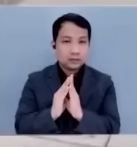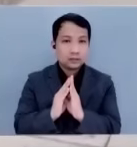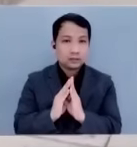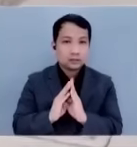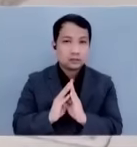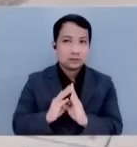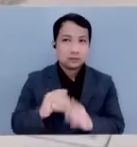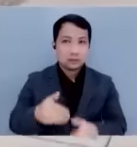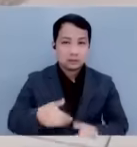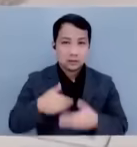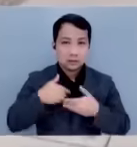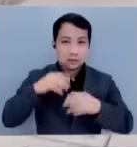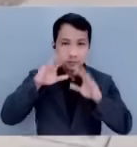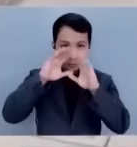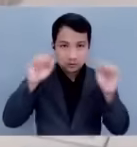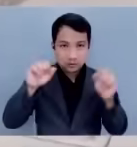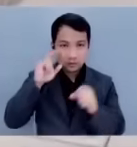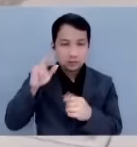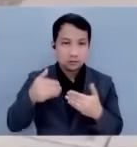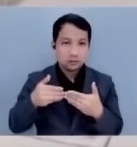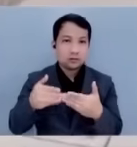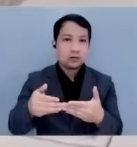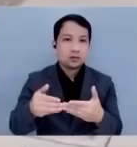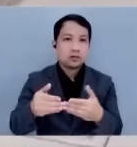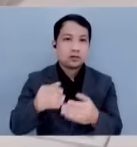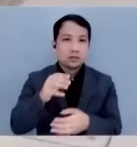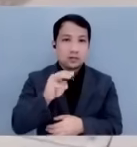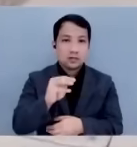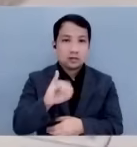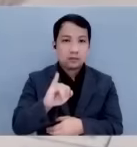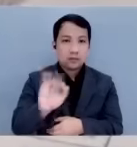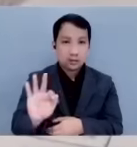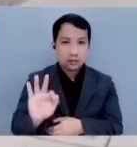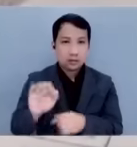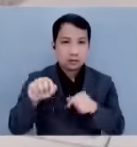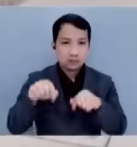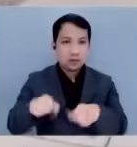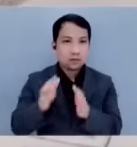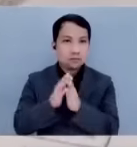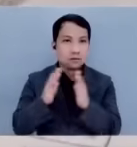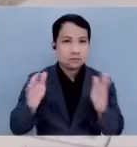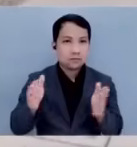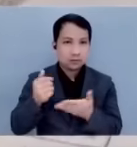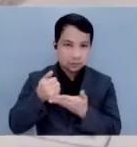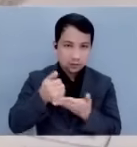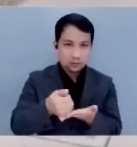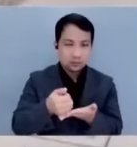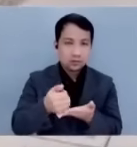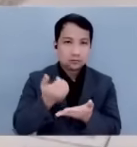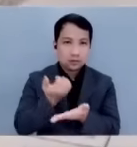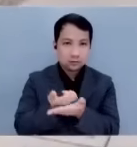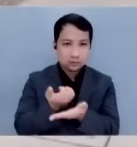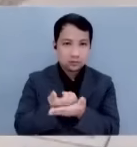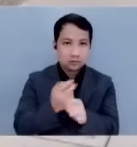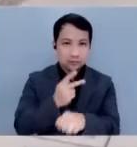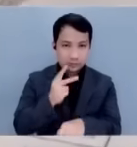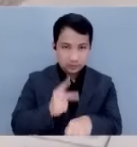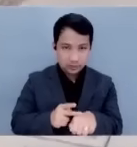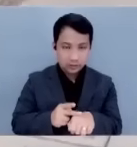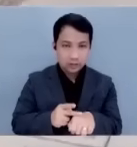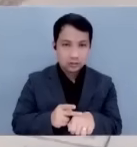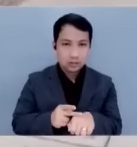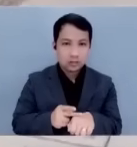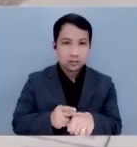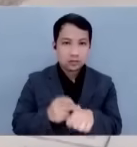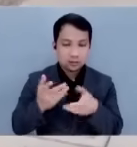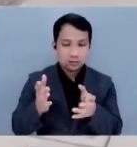Bongbong Marcos ang pagsusulong ng mga Harlika funds na malaki raw ang maitutulong sa ekonomiya ng bansa at ang